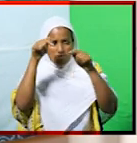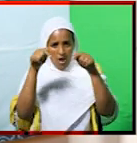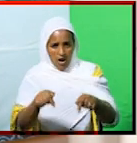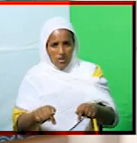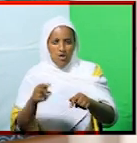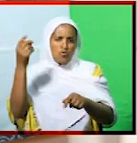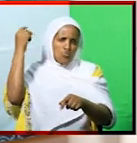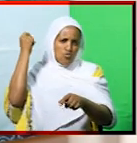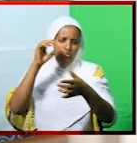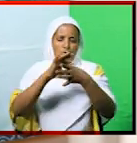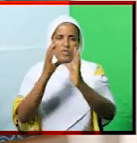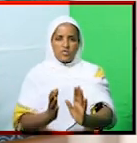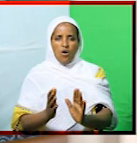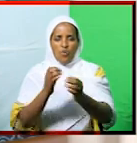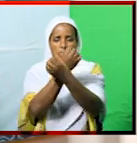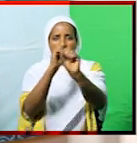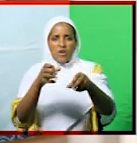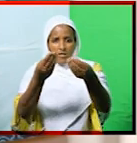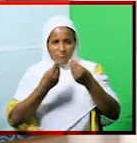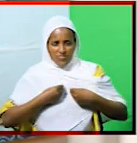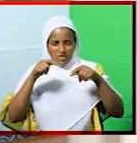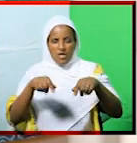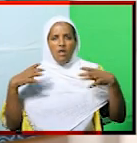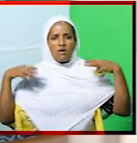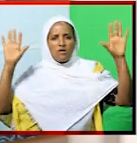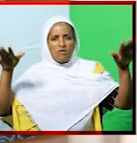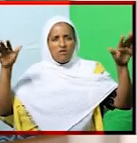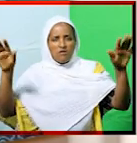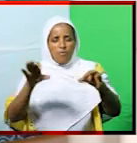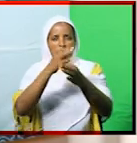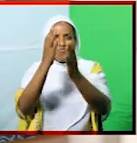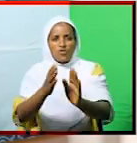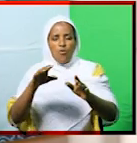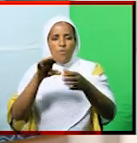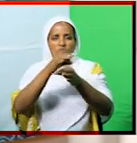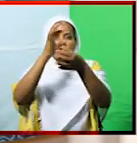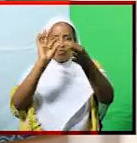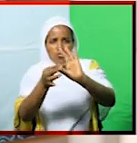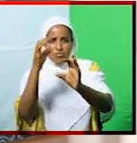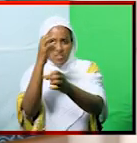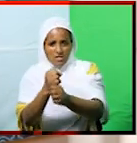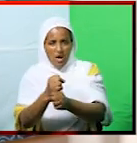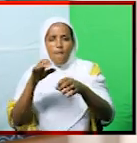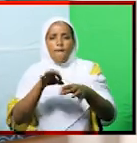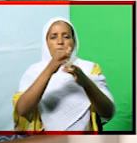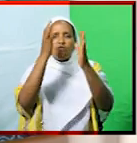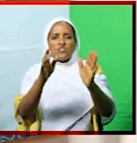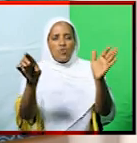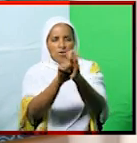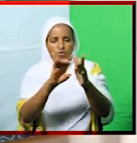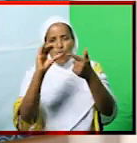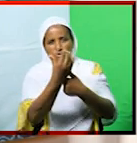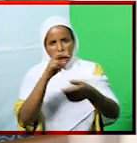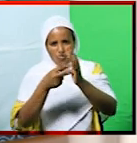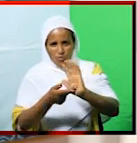ክህነት ተገልጦ የለምን? እነዚያ እኮ ወደዚህ የምትቀርቡባቸው ማቆያዎች አቀበተን ኦሪት እስከ ዓመት መጽሰናይት ይላል ቅዱስ ጳውሎስ